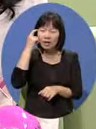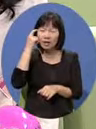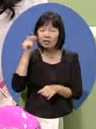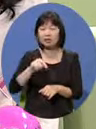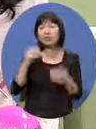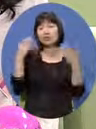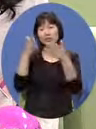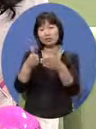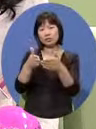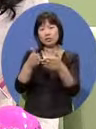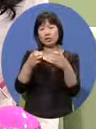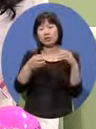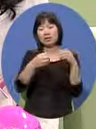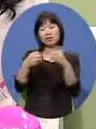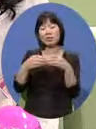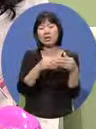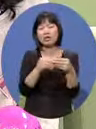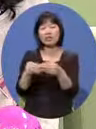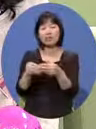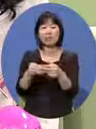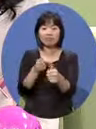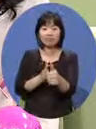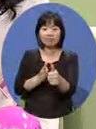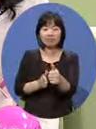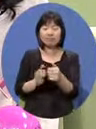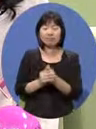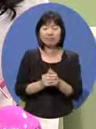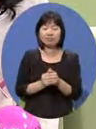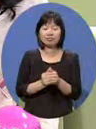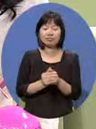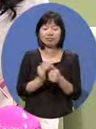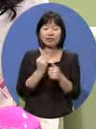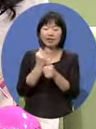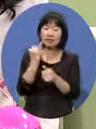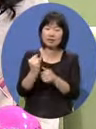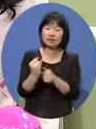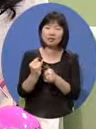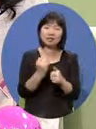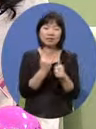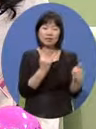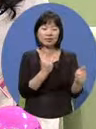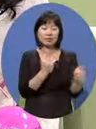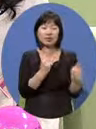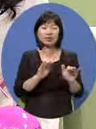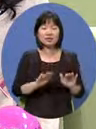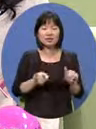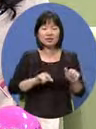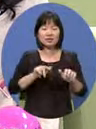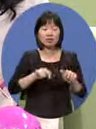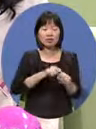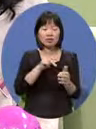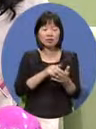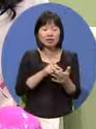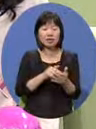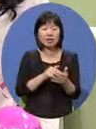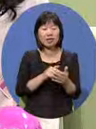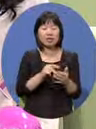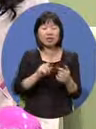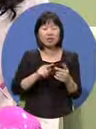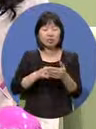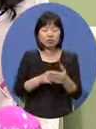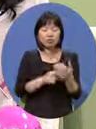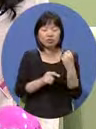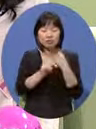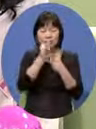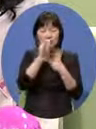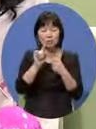여기에 초점을 맞추셔서 대화를 끌어주시면 좋아요. 네네. 그리고 우리 아내분은 남편이 굉장히 현실적인 부분에 대한 거, 추진력